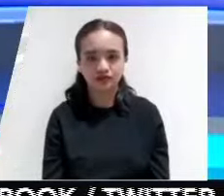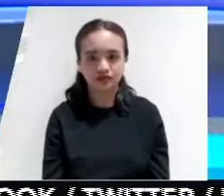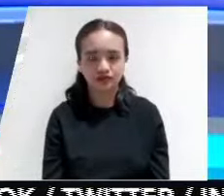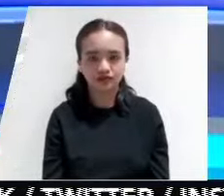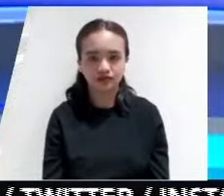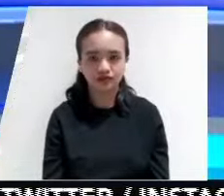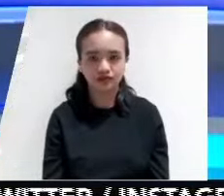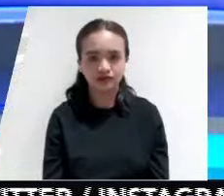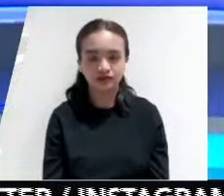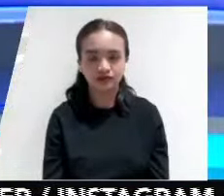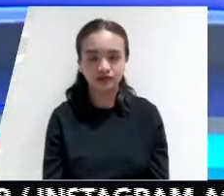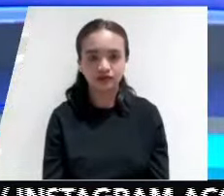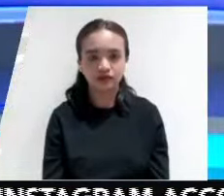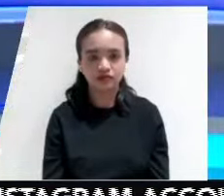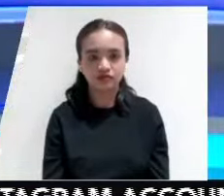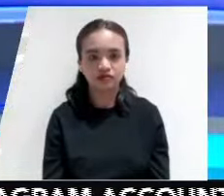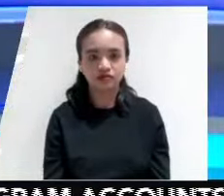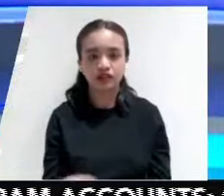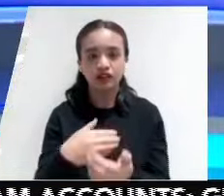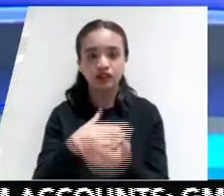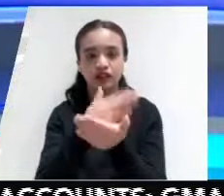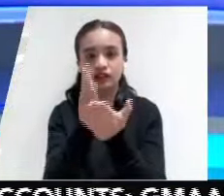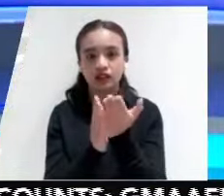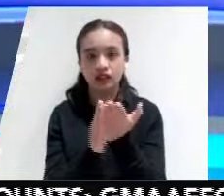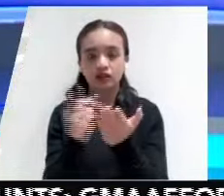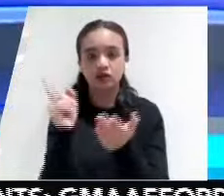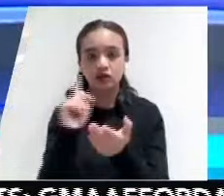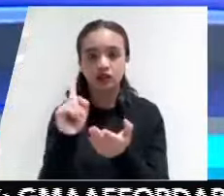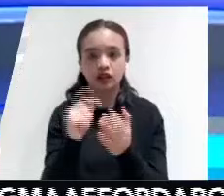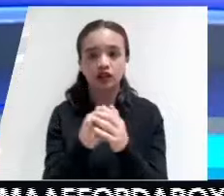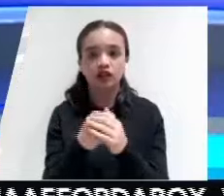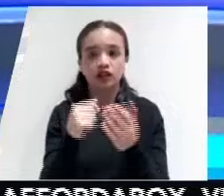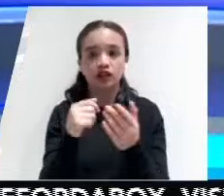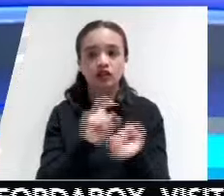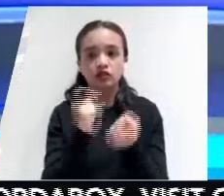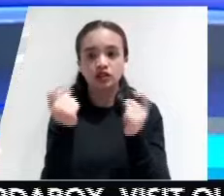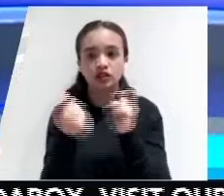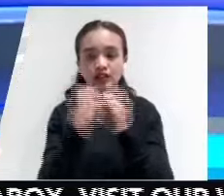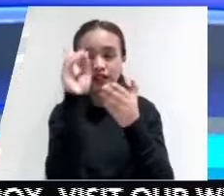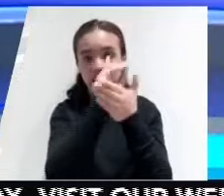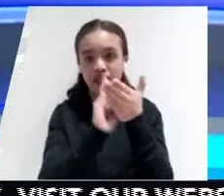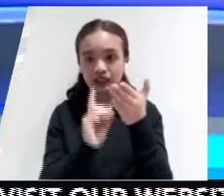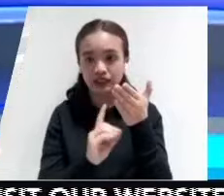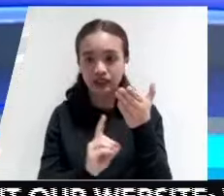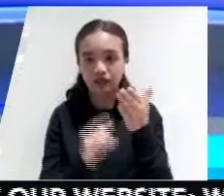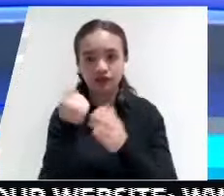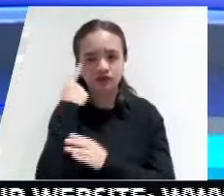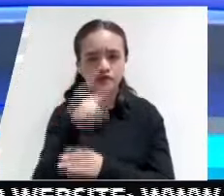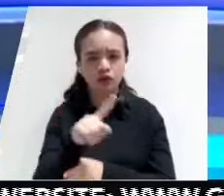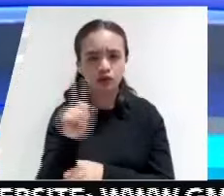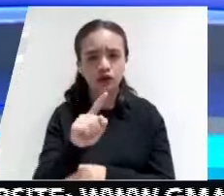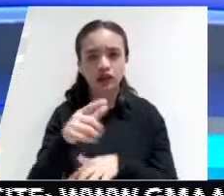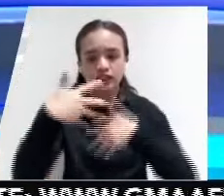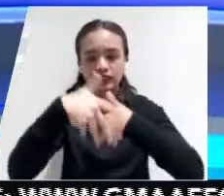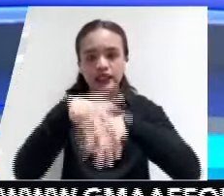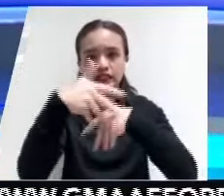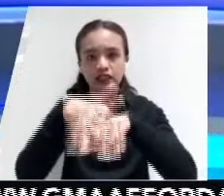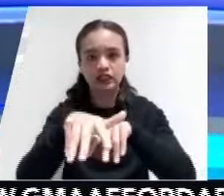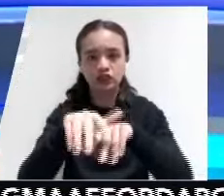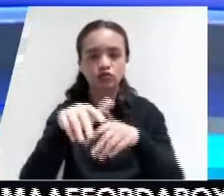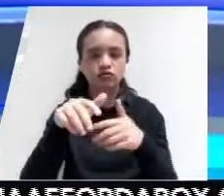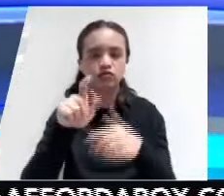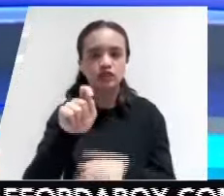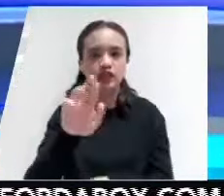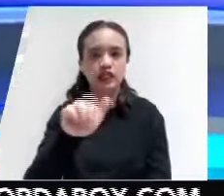Pabor daw ang mga iho sa balak na pagbabago sa disenyo ng andas para sa Translasyon 2024. Tuloy-tuloy